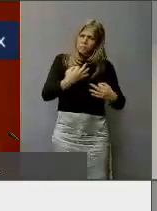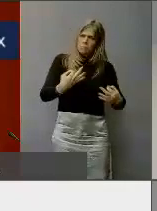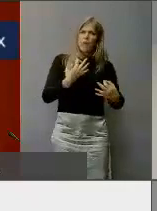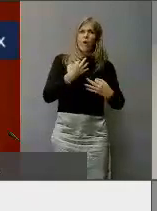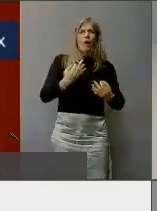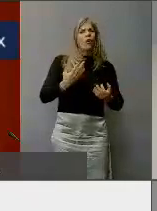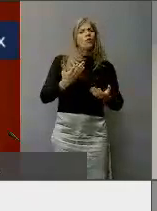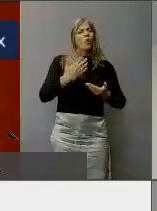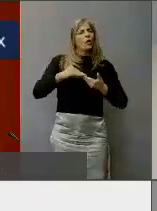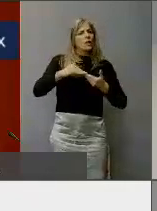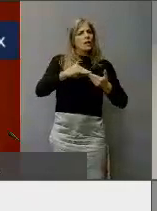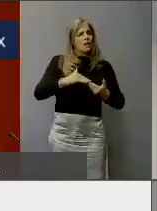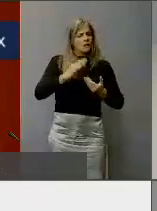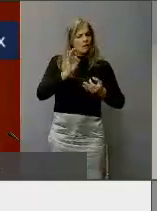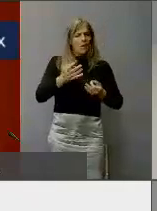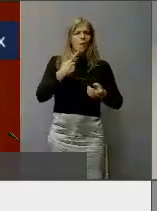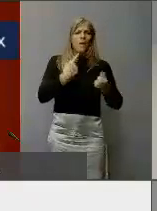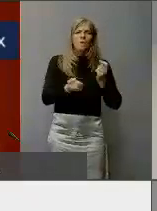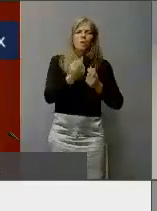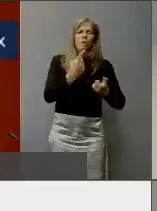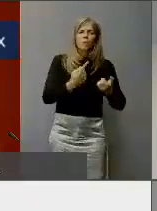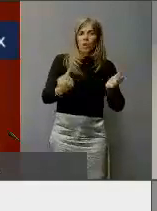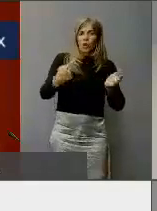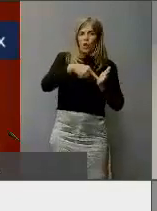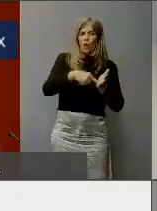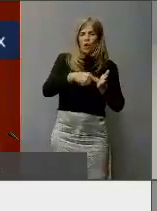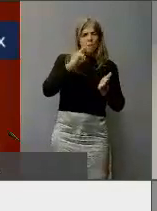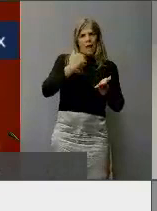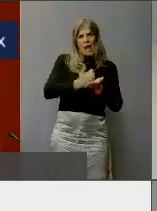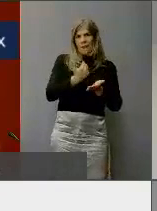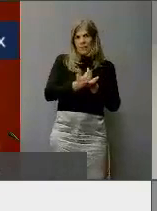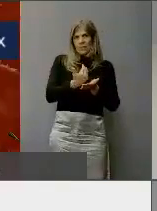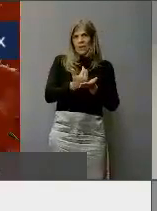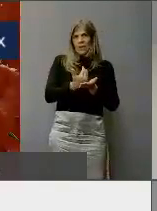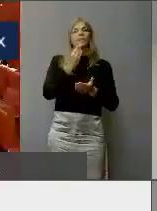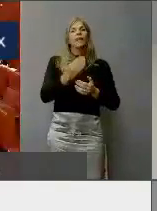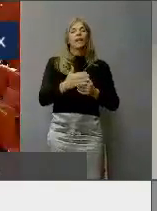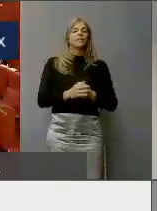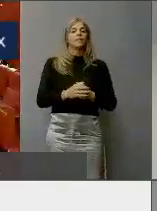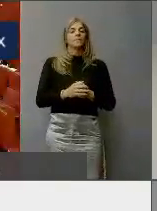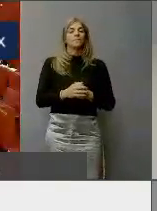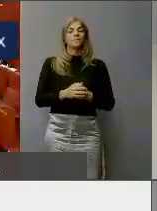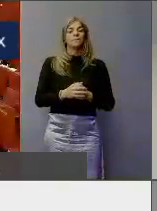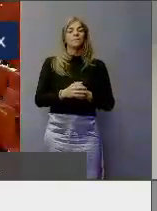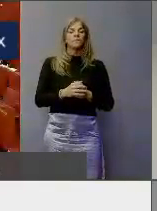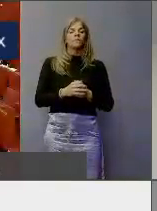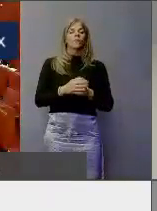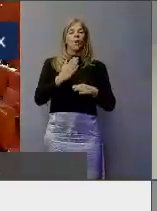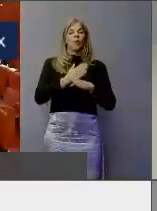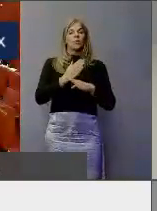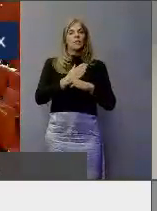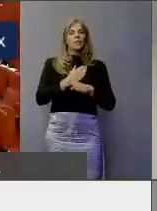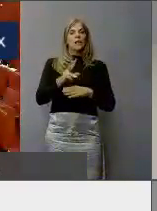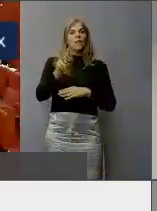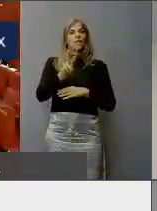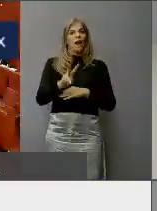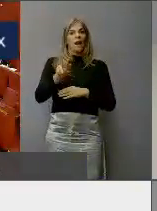evitare il ritorno dei fenomeni citati dal consigliere grazie grazie assessore consigliere vacalebre